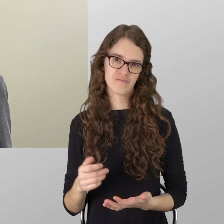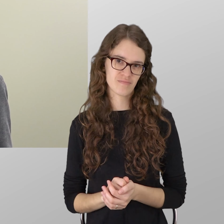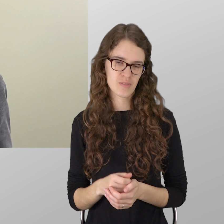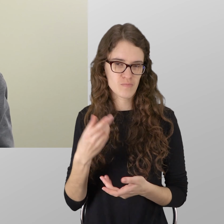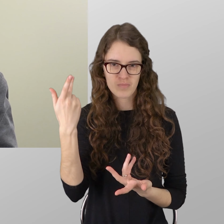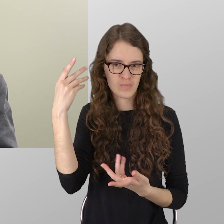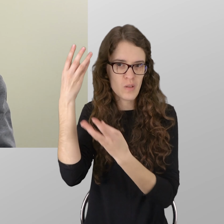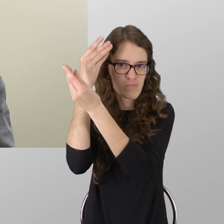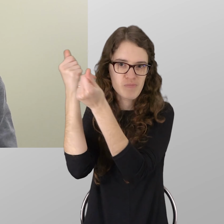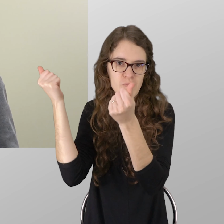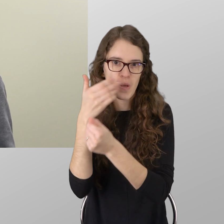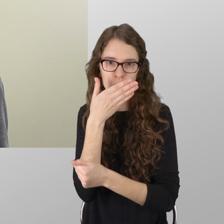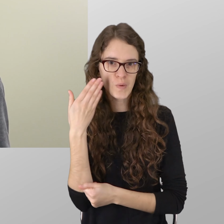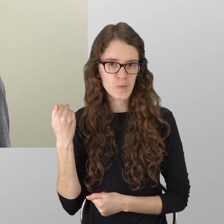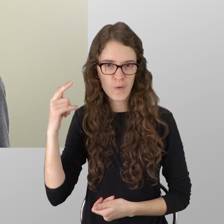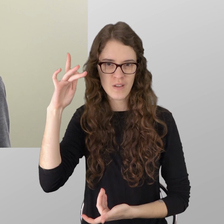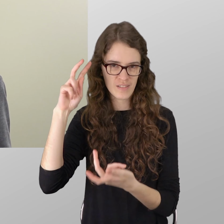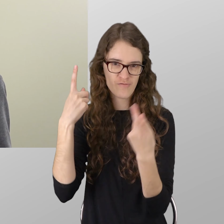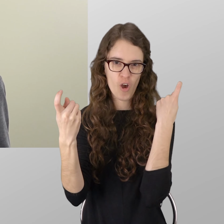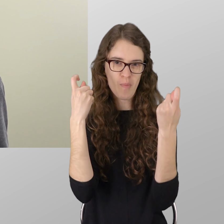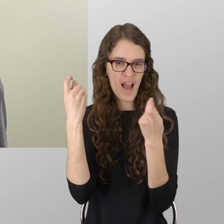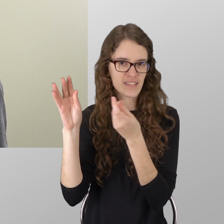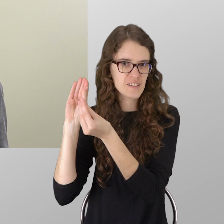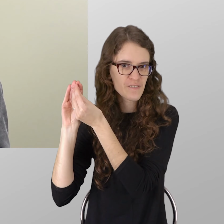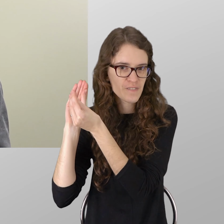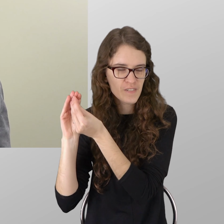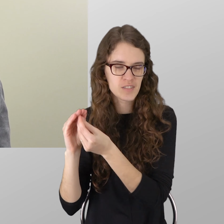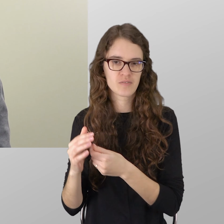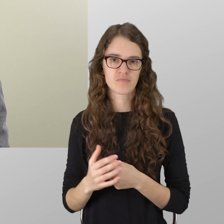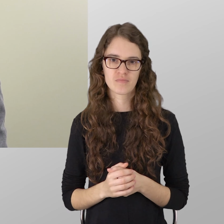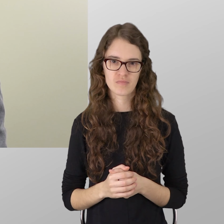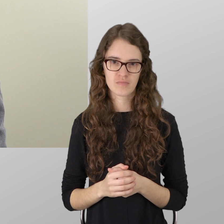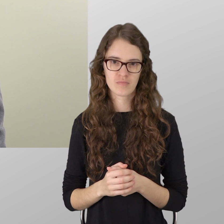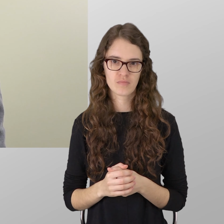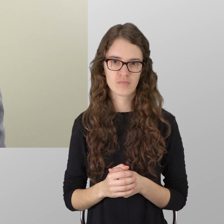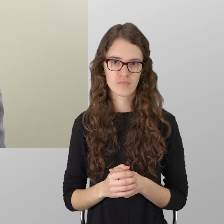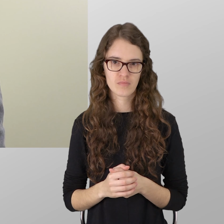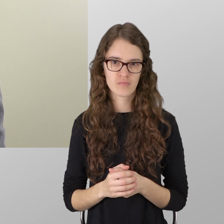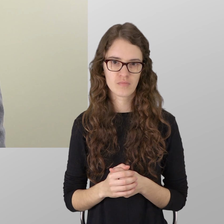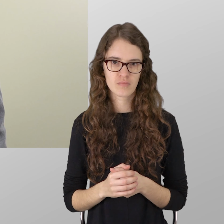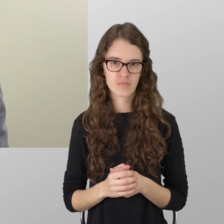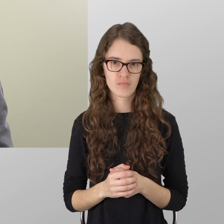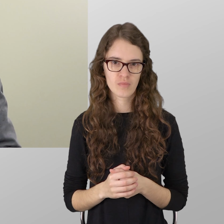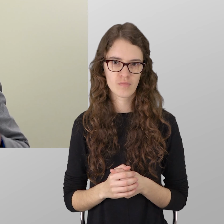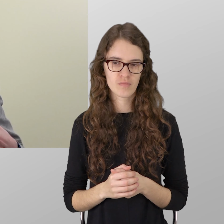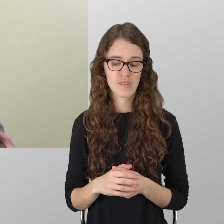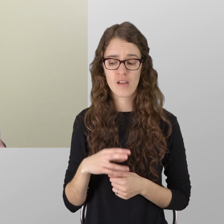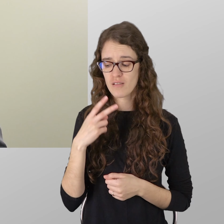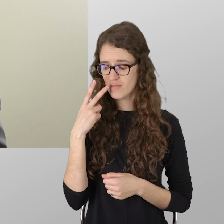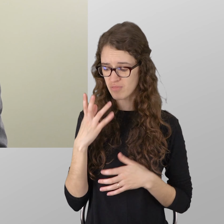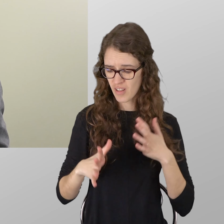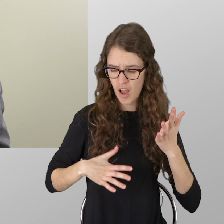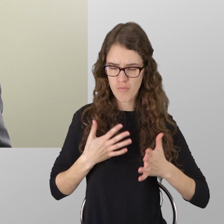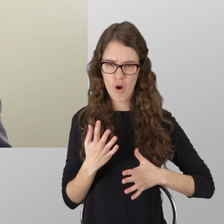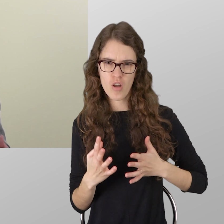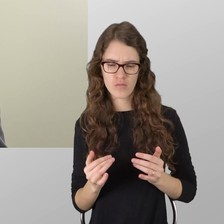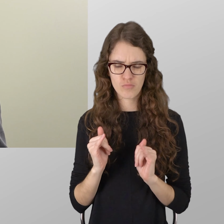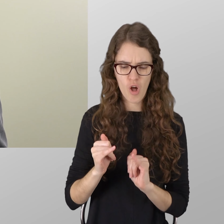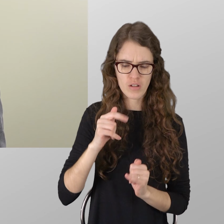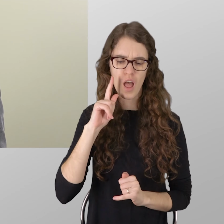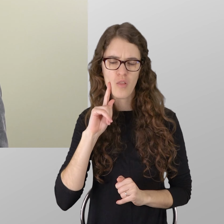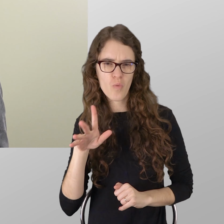Nes smegenėse lieka ta informacija. O kuo labiau sureikšmina kažkokią tai dalyką, kaip tą vengiamą emociją,